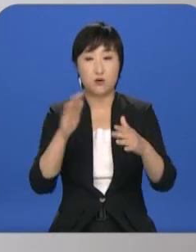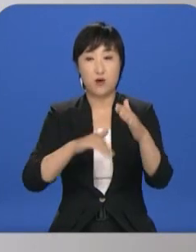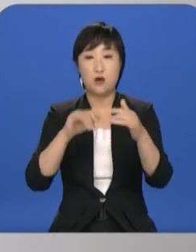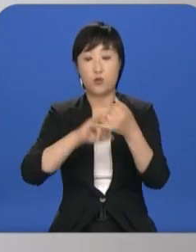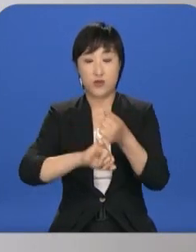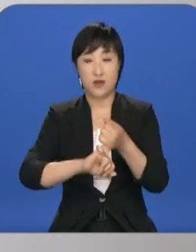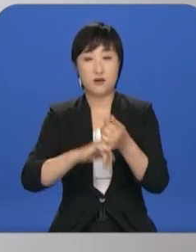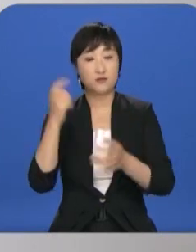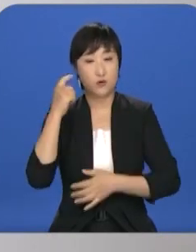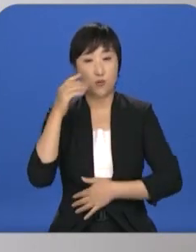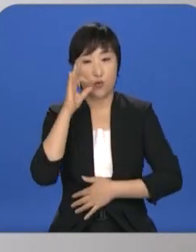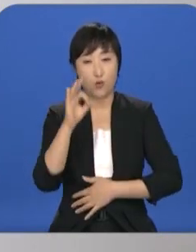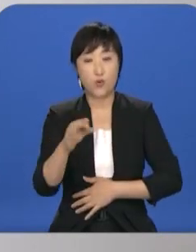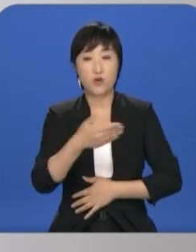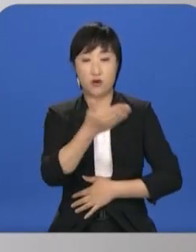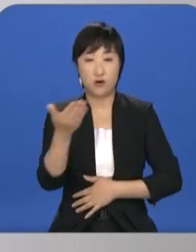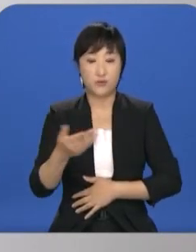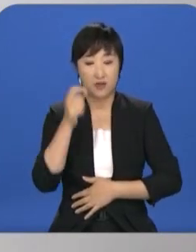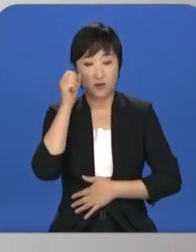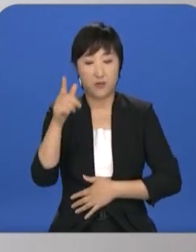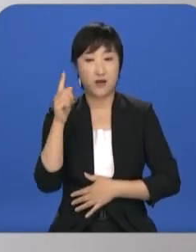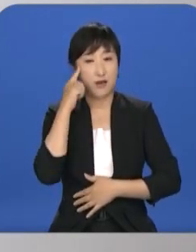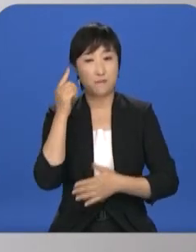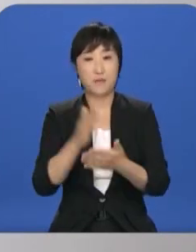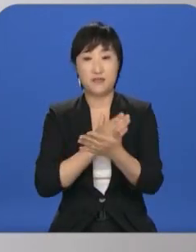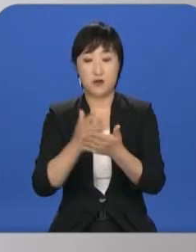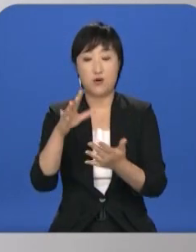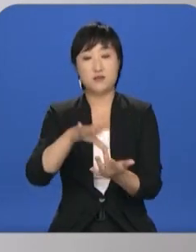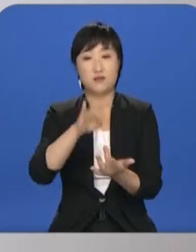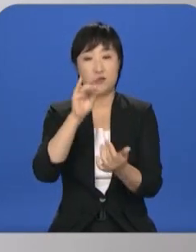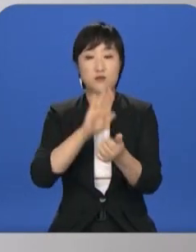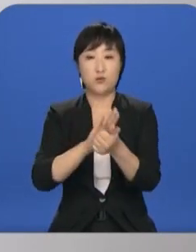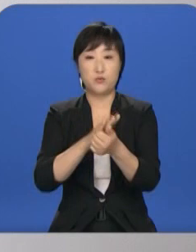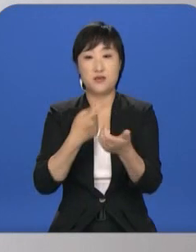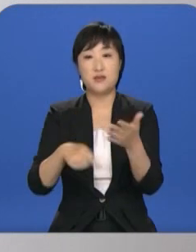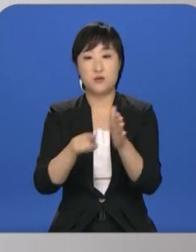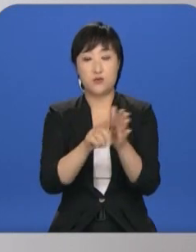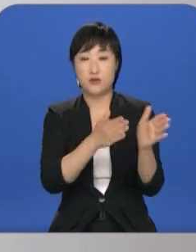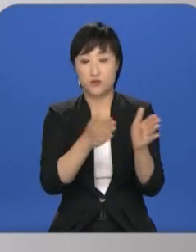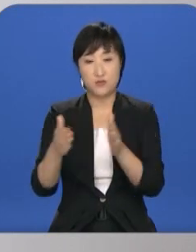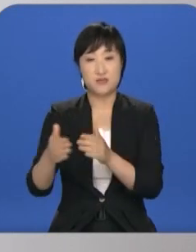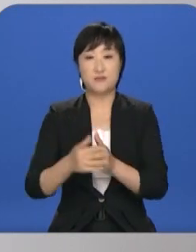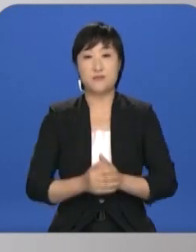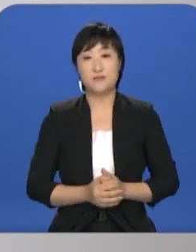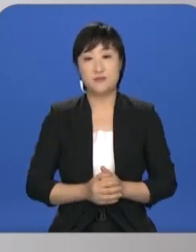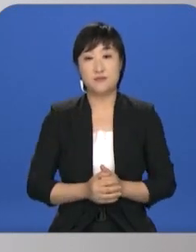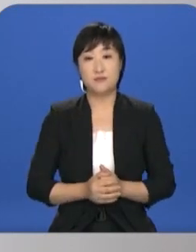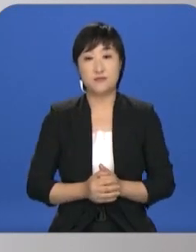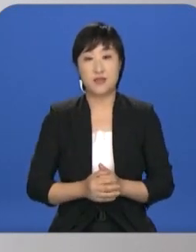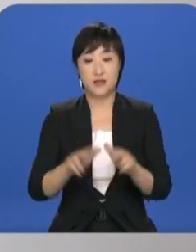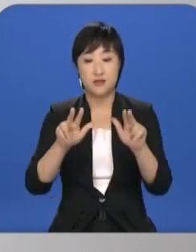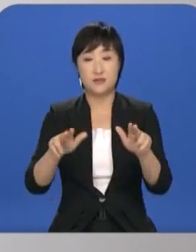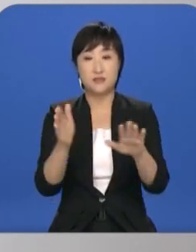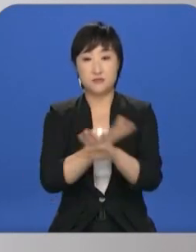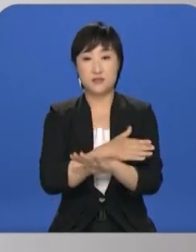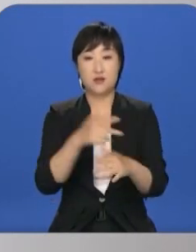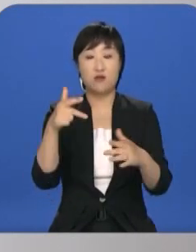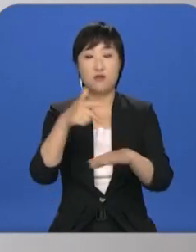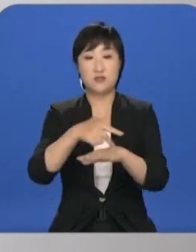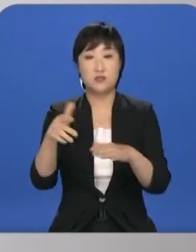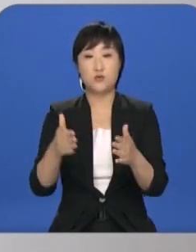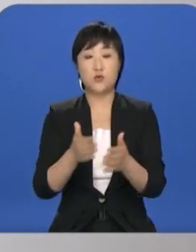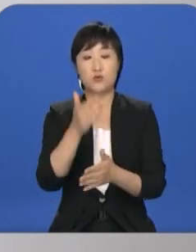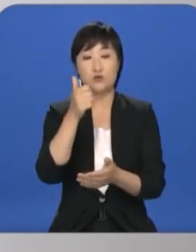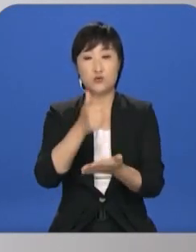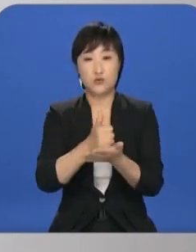정책과 공약을 알아보고 유권자 여러분의 현명한 판단과 선택을 돕기 위해 마련됐습니다. 그럼 지금부터